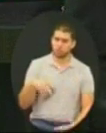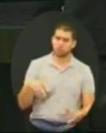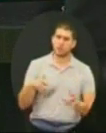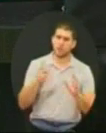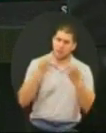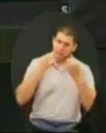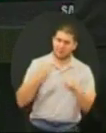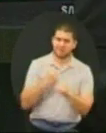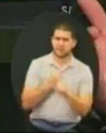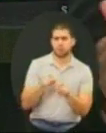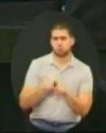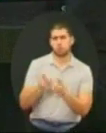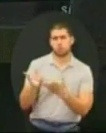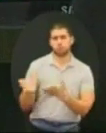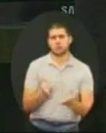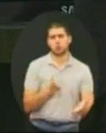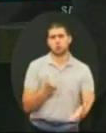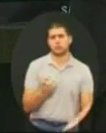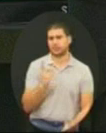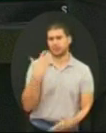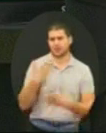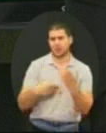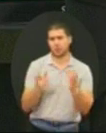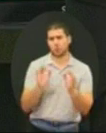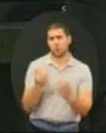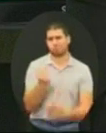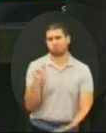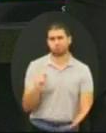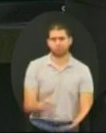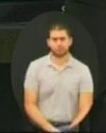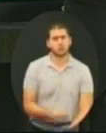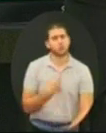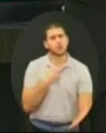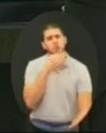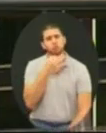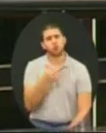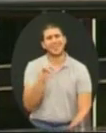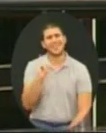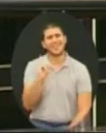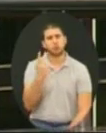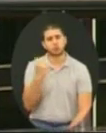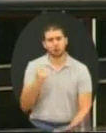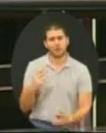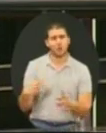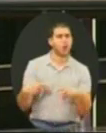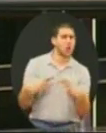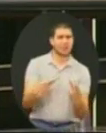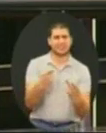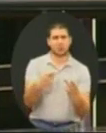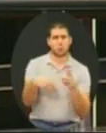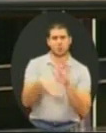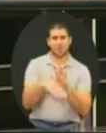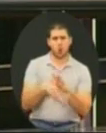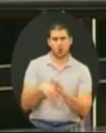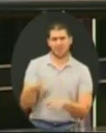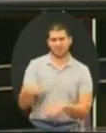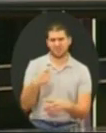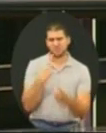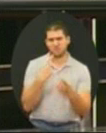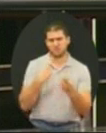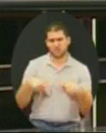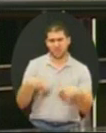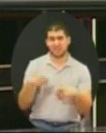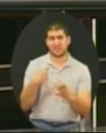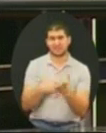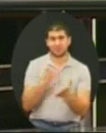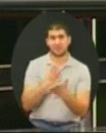לכבד את הכנסת. זה לא היה תהליך. אוקיי, יניר, אני רוצה לשאול אותך עכשיו, החוק יחזור לכנסת, נכון. יחזור בעצם לוועדת הכספים,